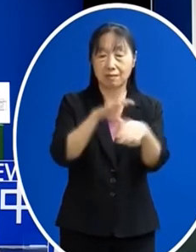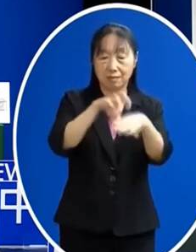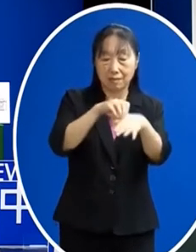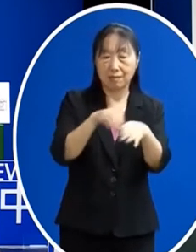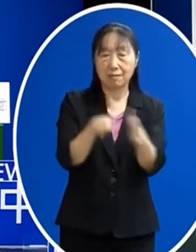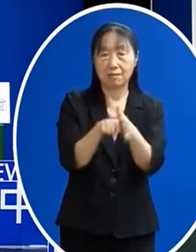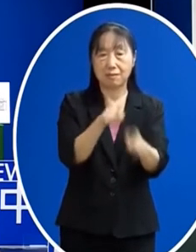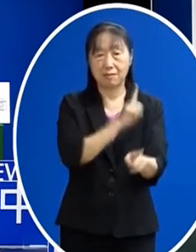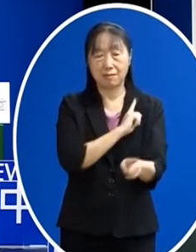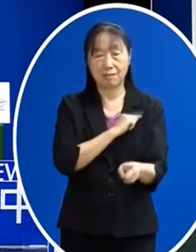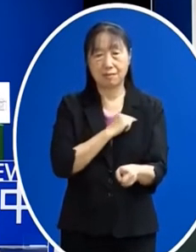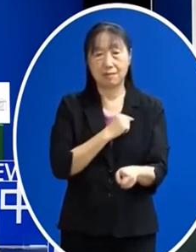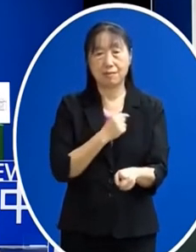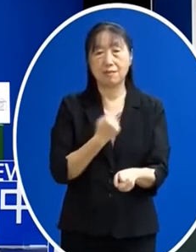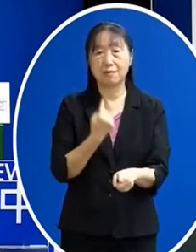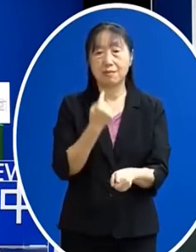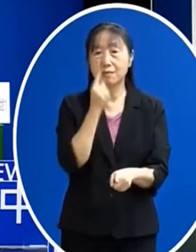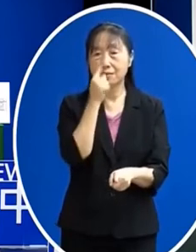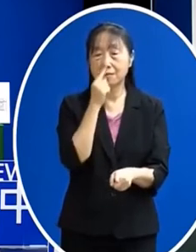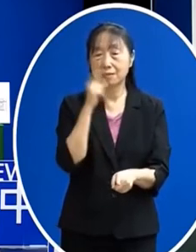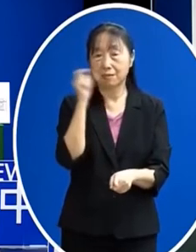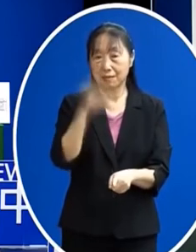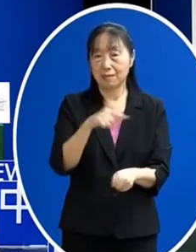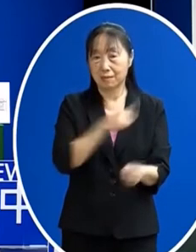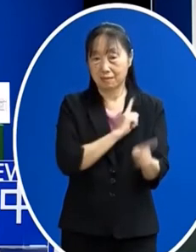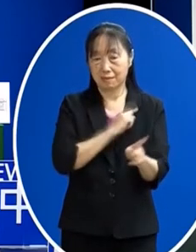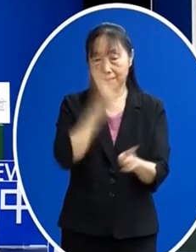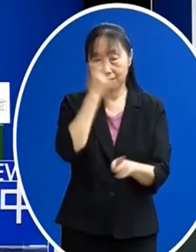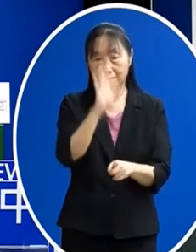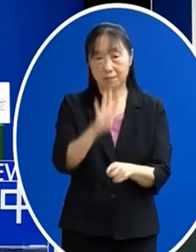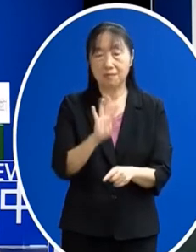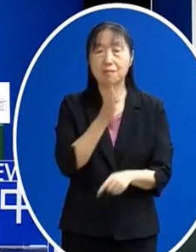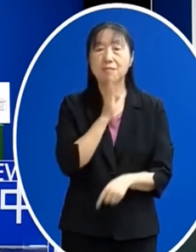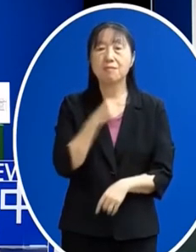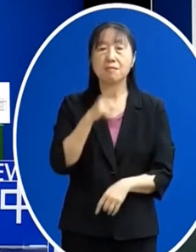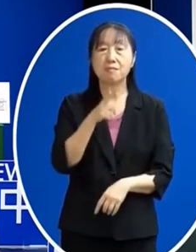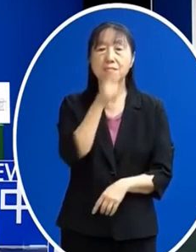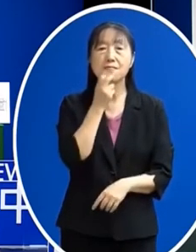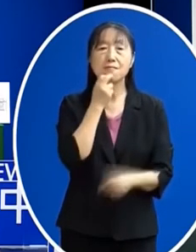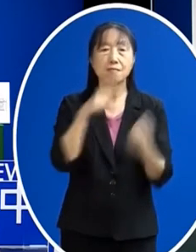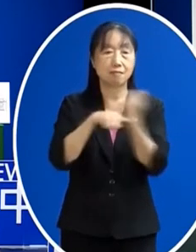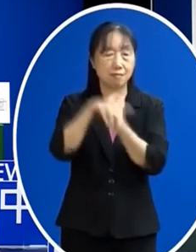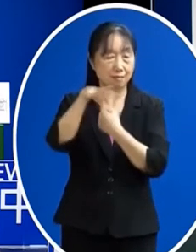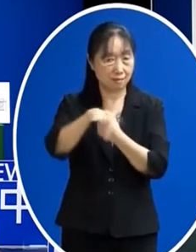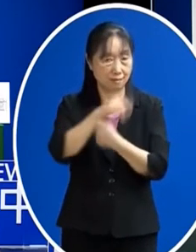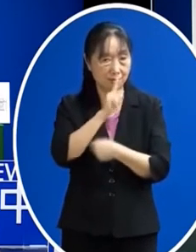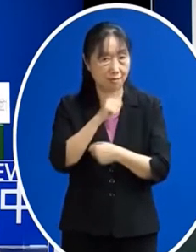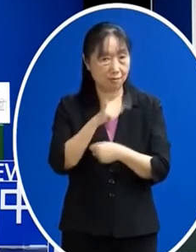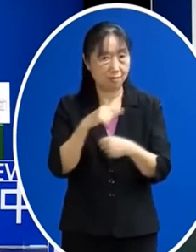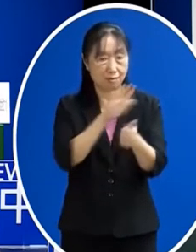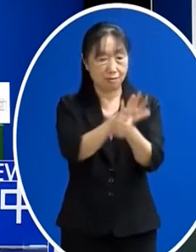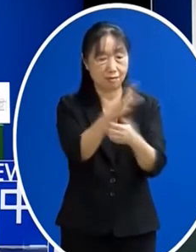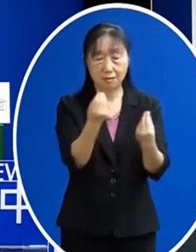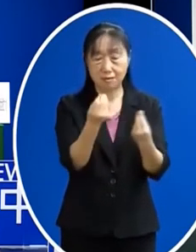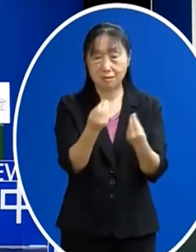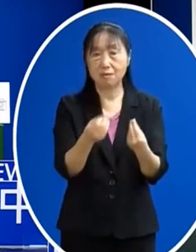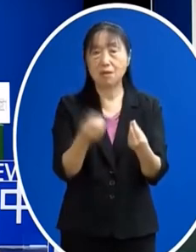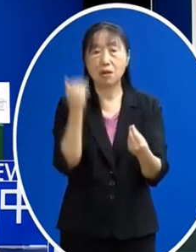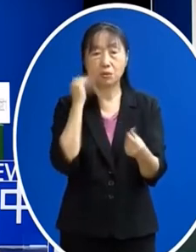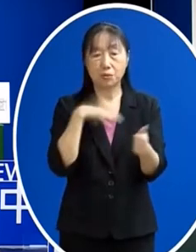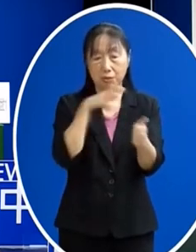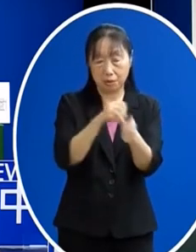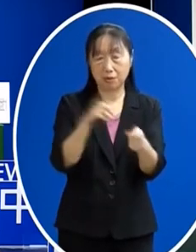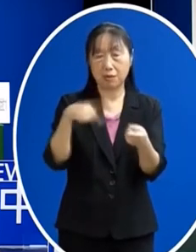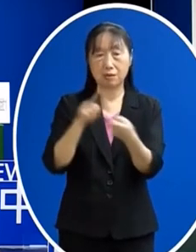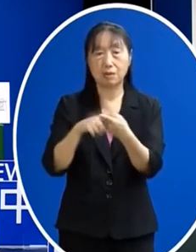是中研院这边是没有帮他做快筛，那想请问中研院的部分是说，他如果被咬到的话，照理来讲是中研